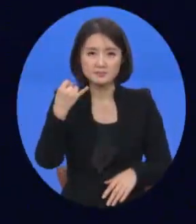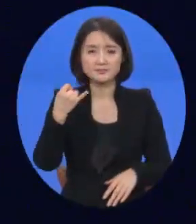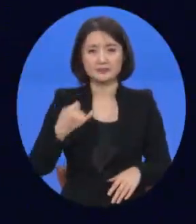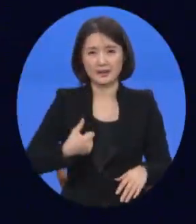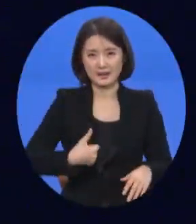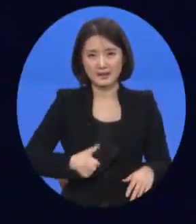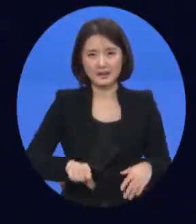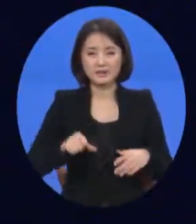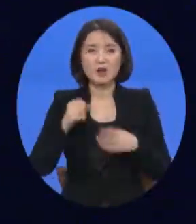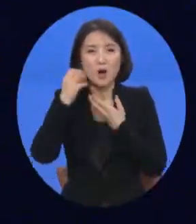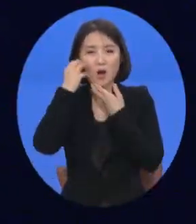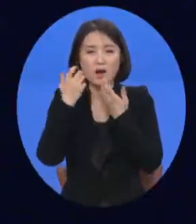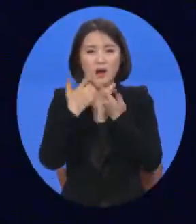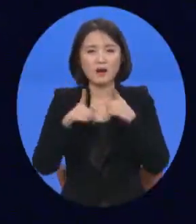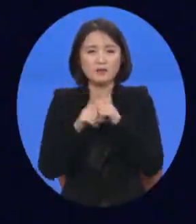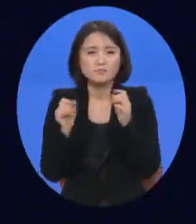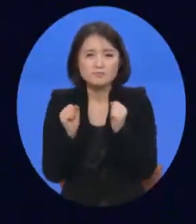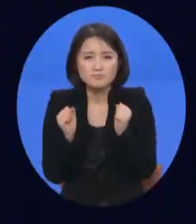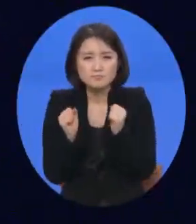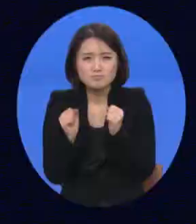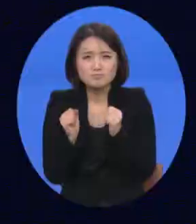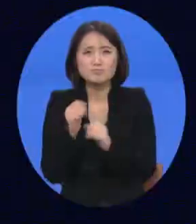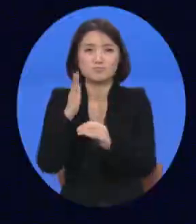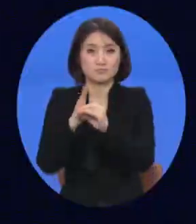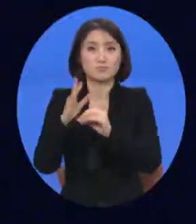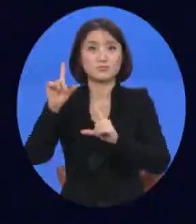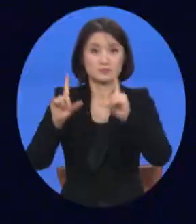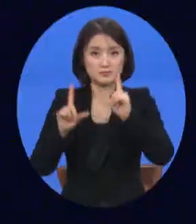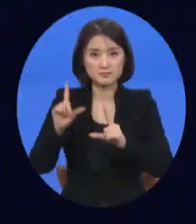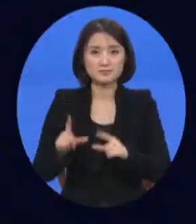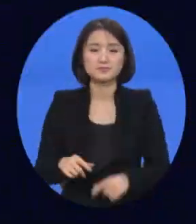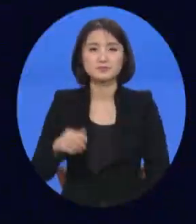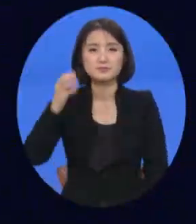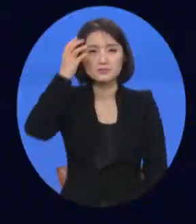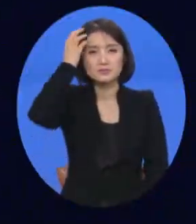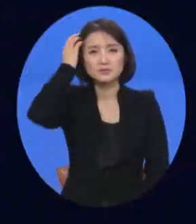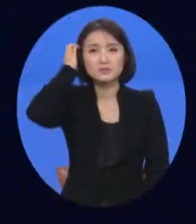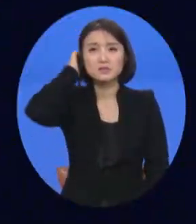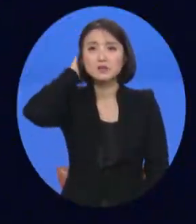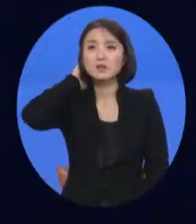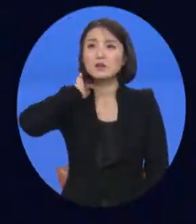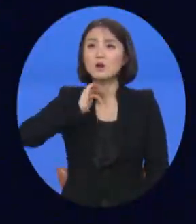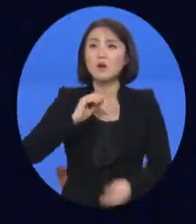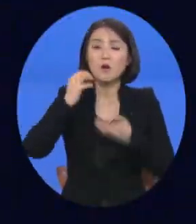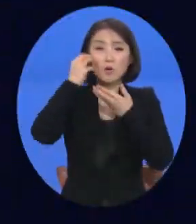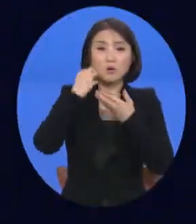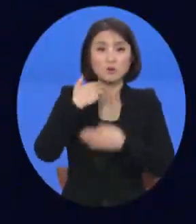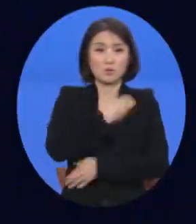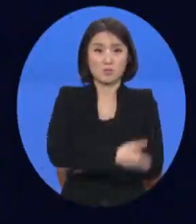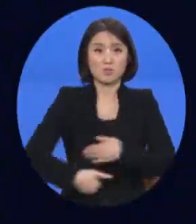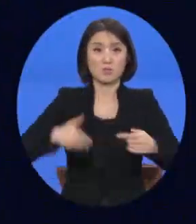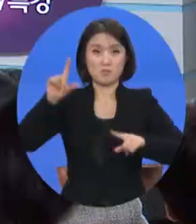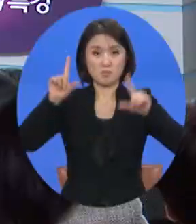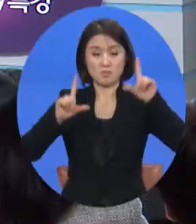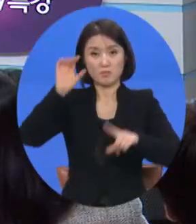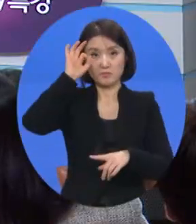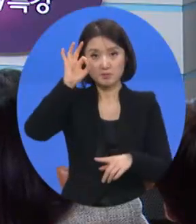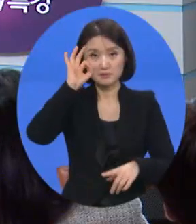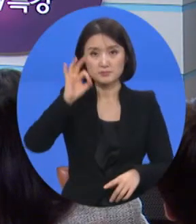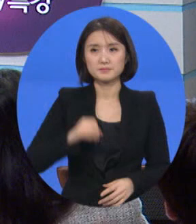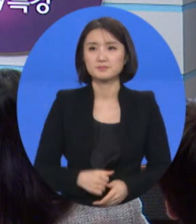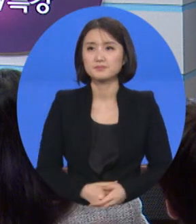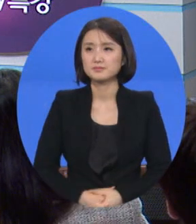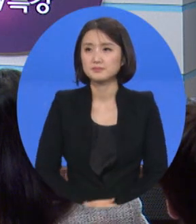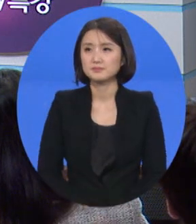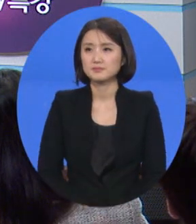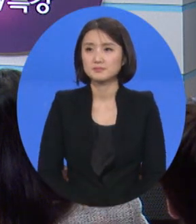장면입니다 그쵸 예 원숭이의 포스 를 한번 밖에서 보도록 할까요 열었습니다 예